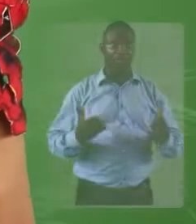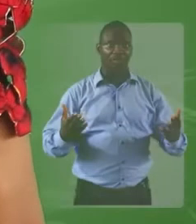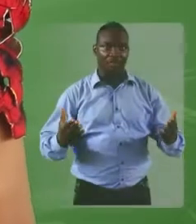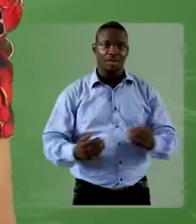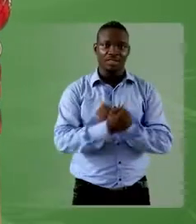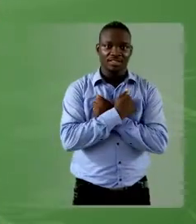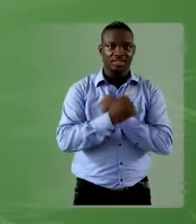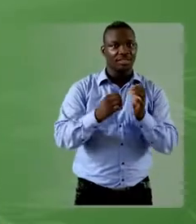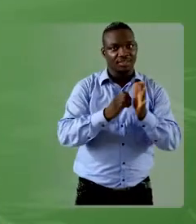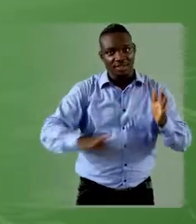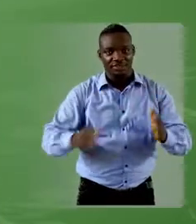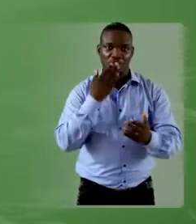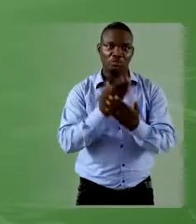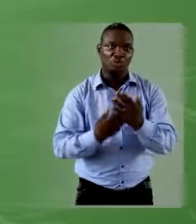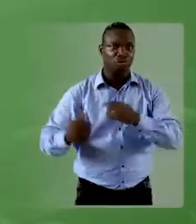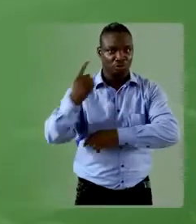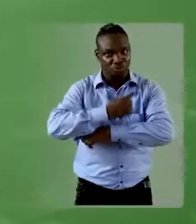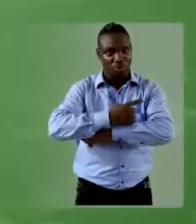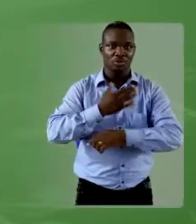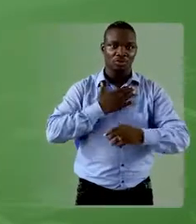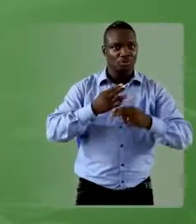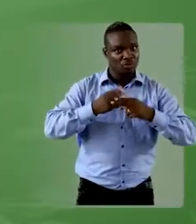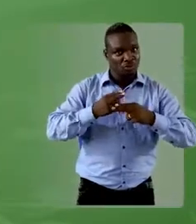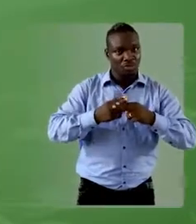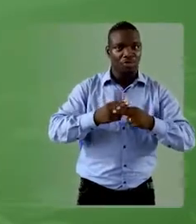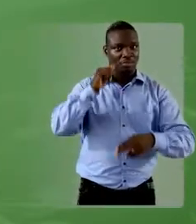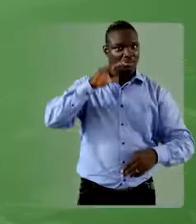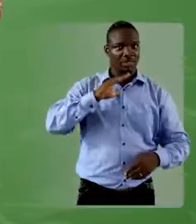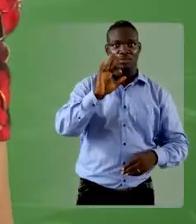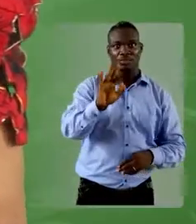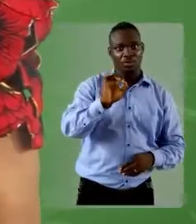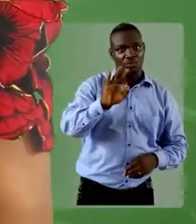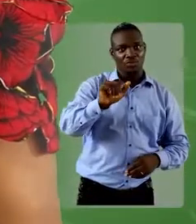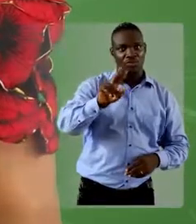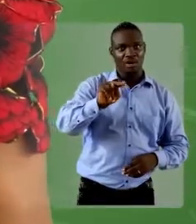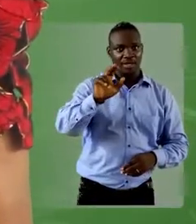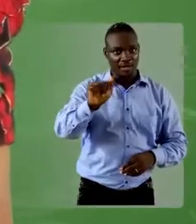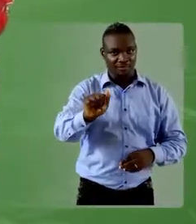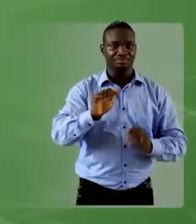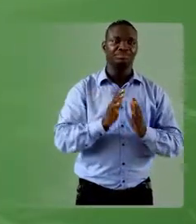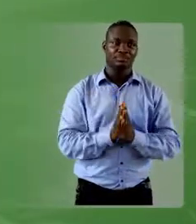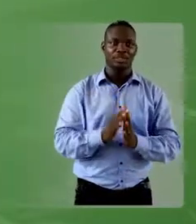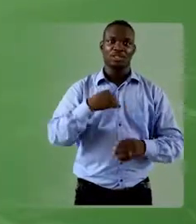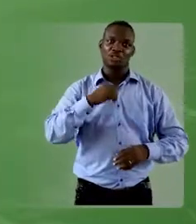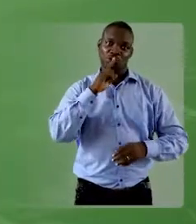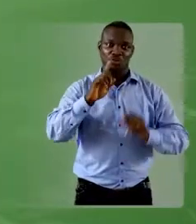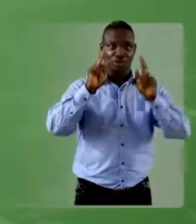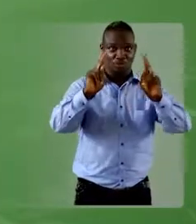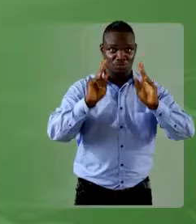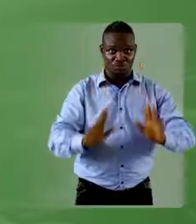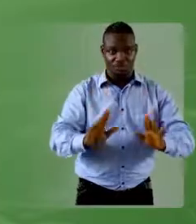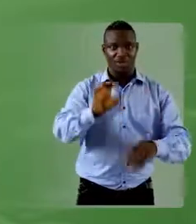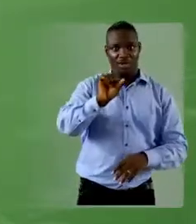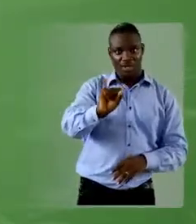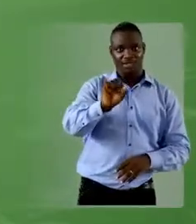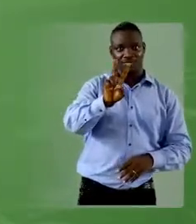Chers élèves, bonjour. Je m'appelle Madame Fofana Naminata. Je suis professeur